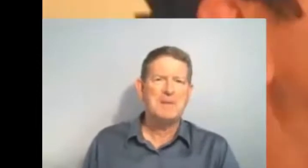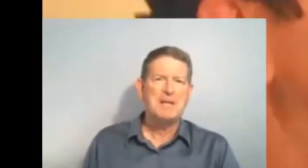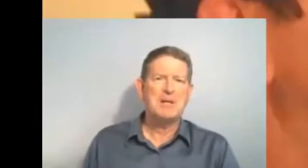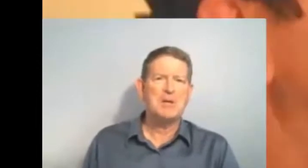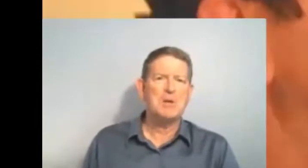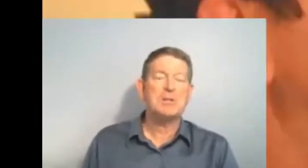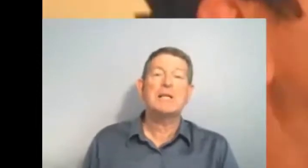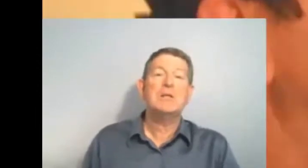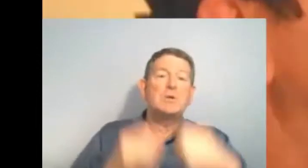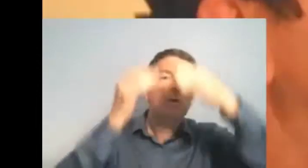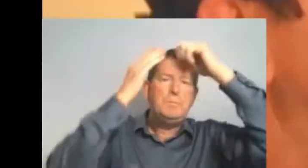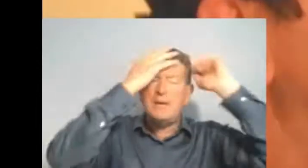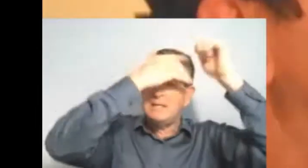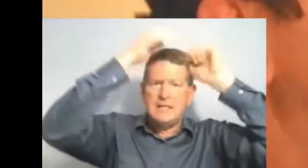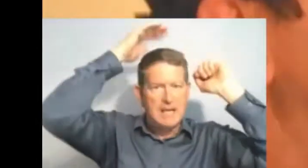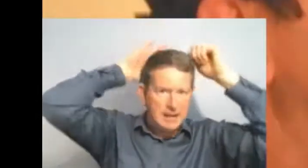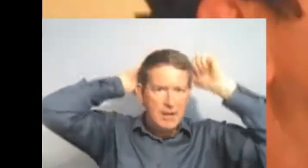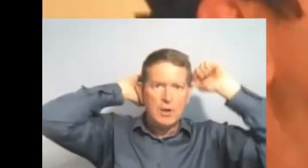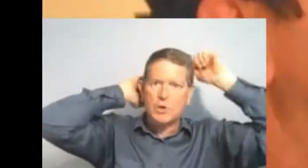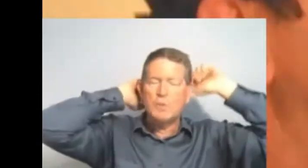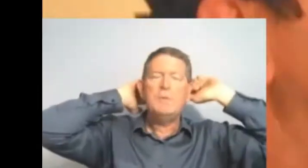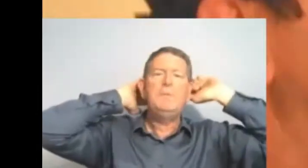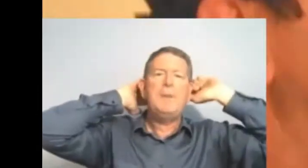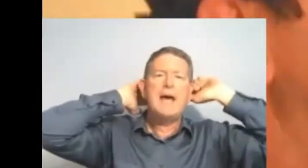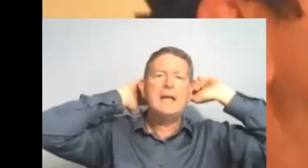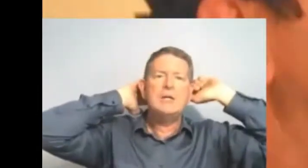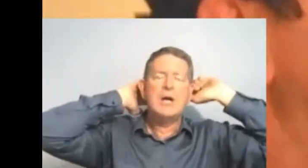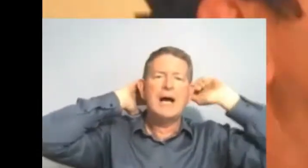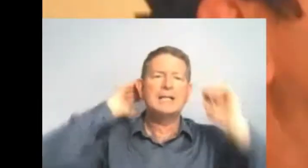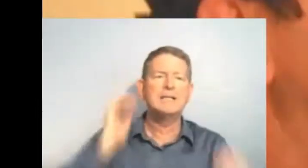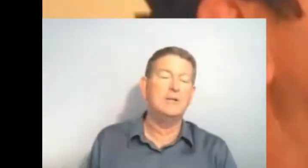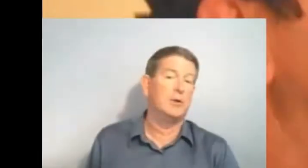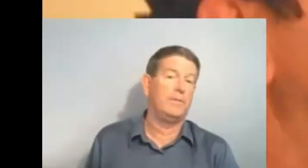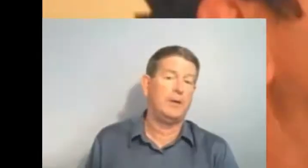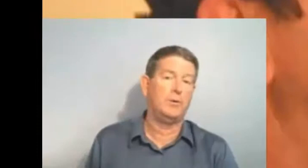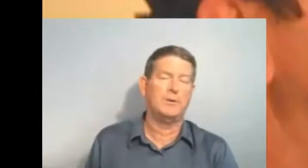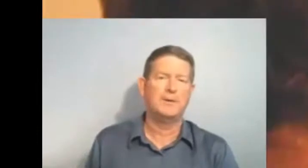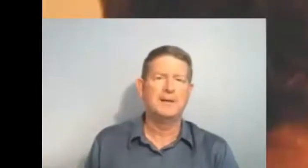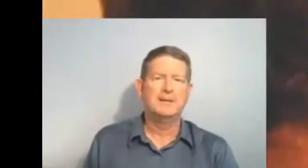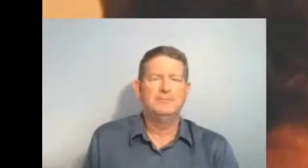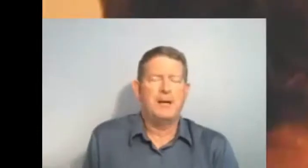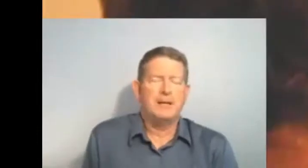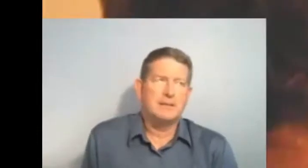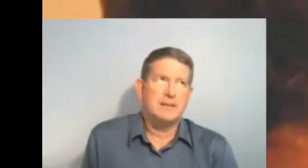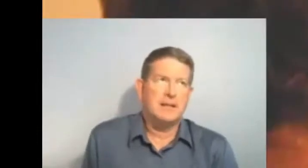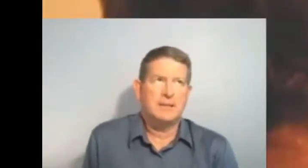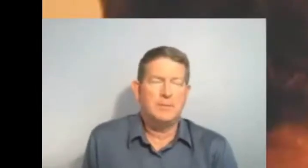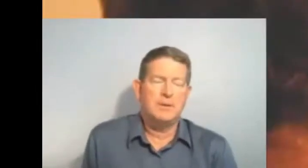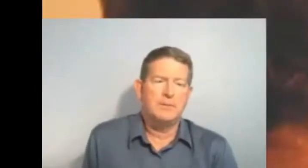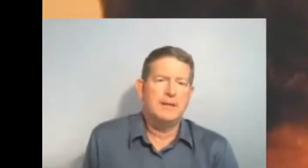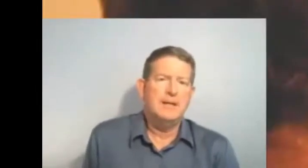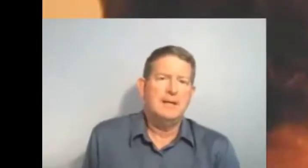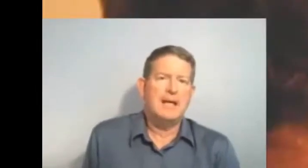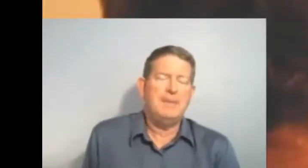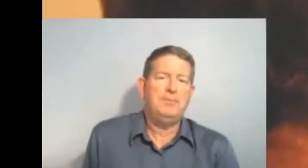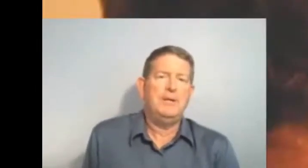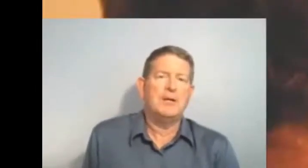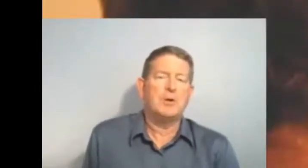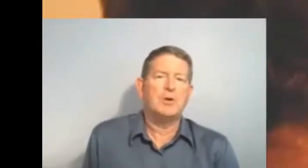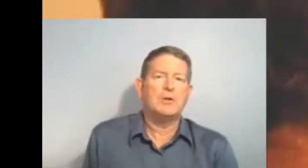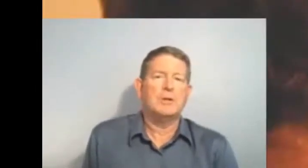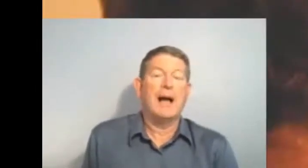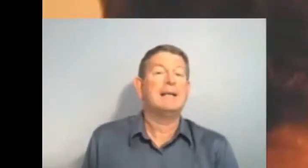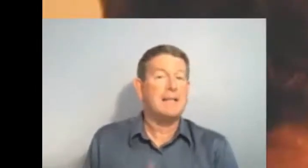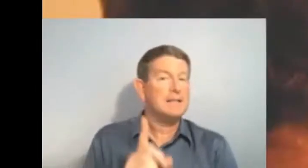Ensuite, ça c'est se peigner. Je me peigne à 6h22. Pas exactement. Mais... Et